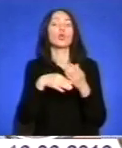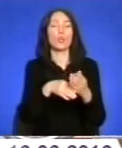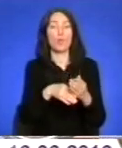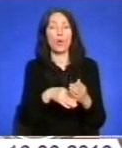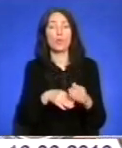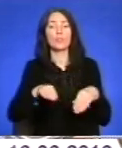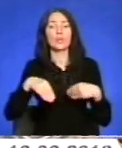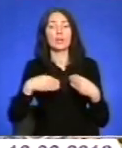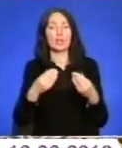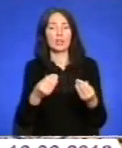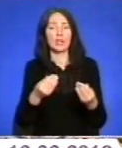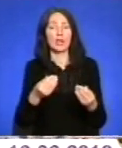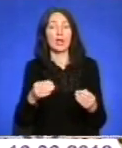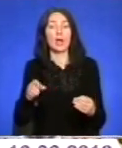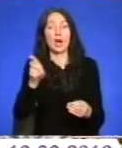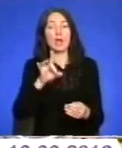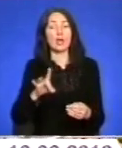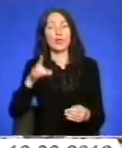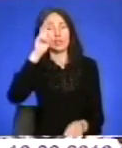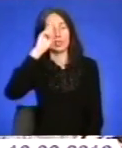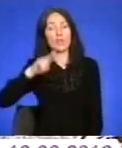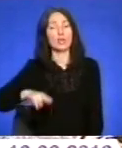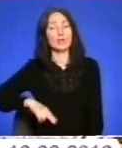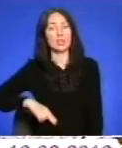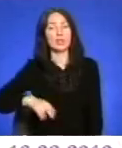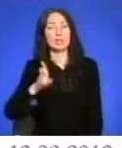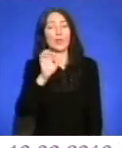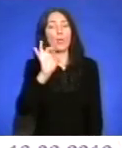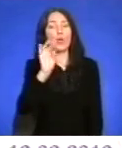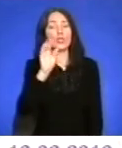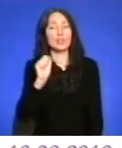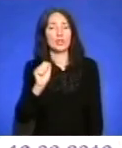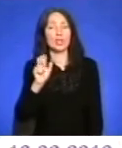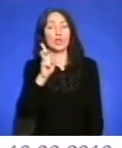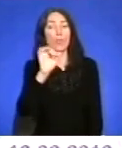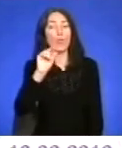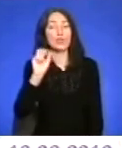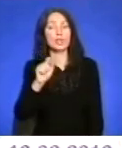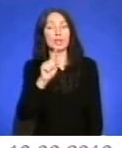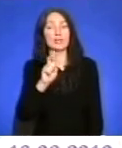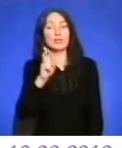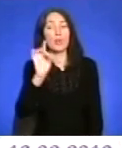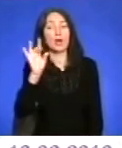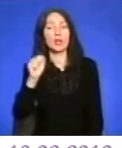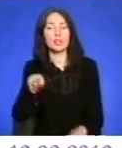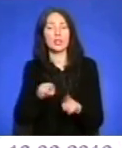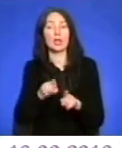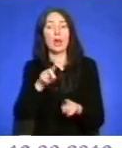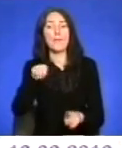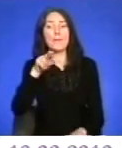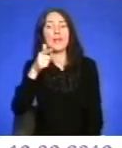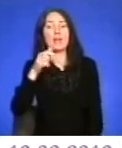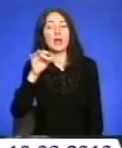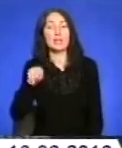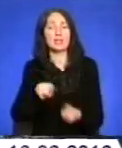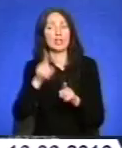вітчизни надали районні державні адміністрації Пурщівського, Бучацького, Збарацького, Підгаєцького та Чортківського районів. Як зазначає